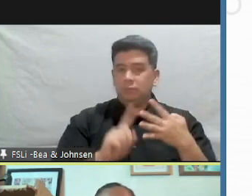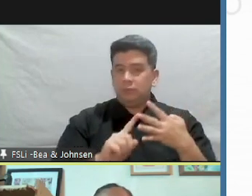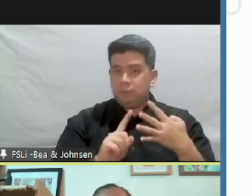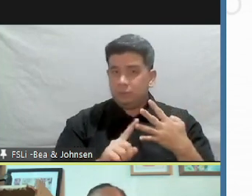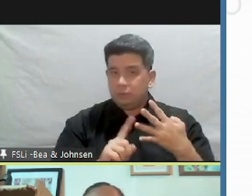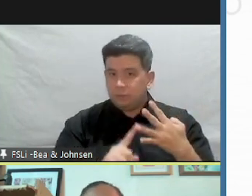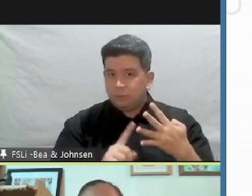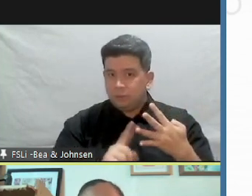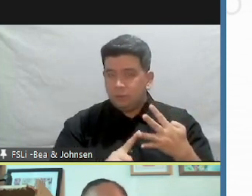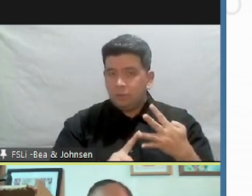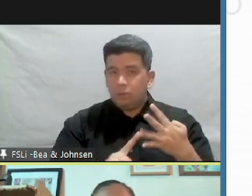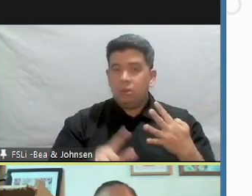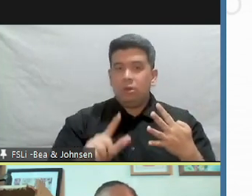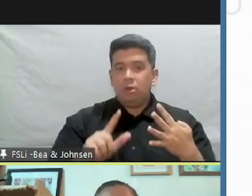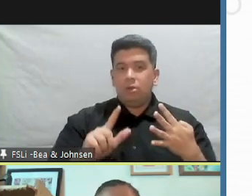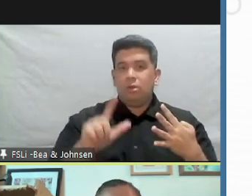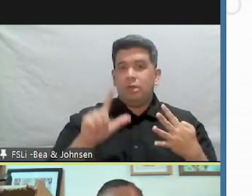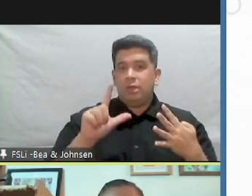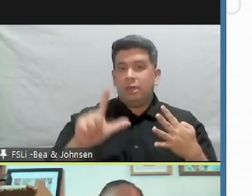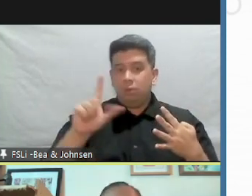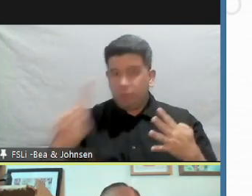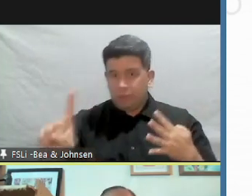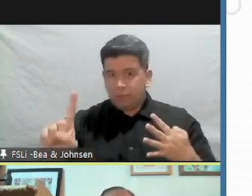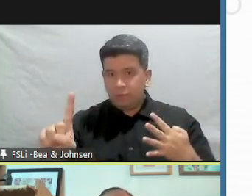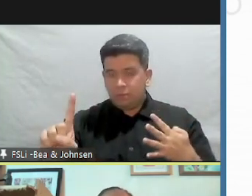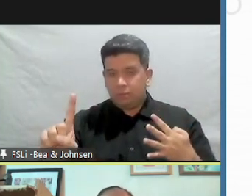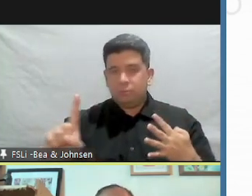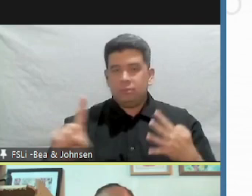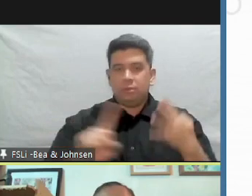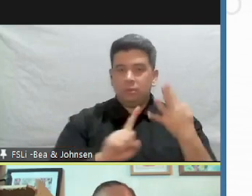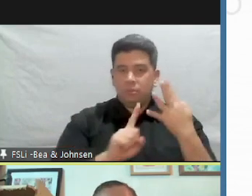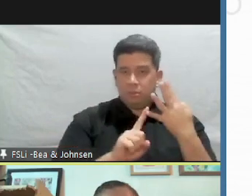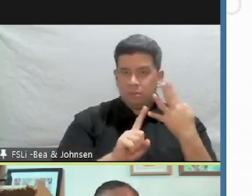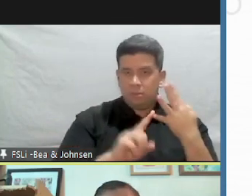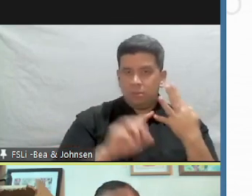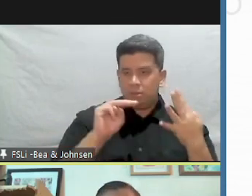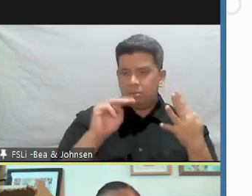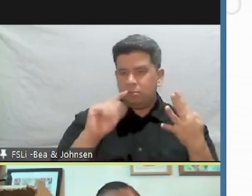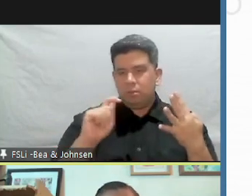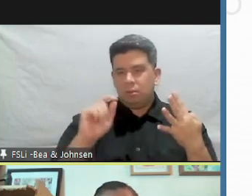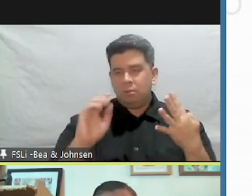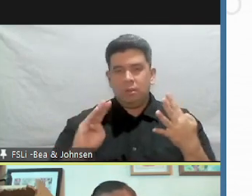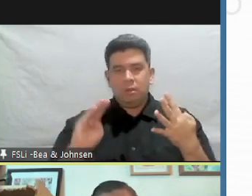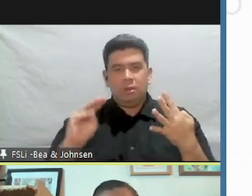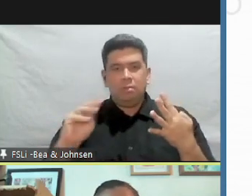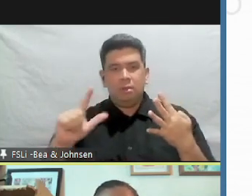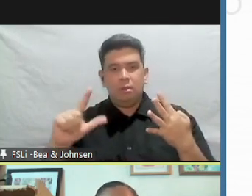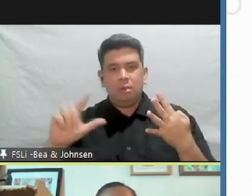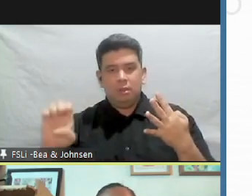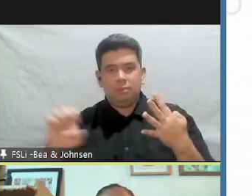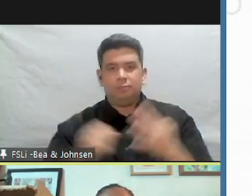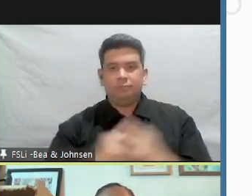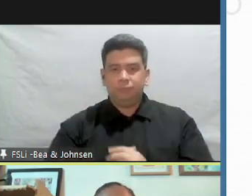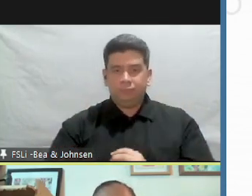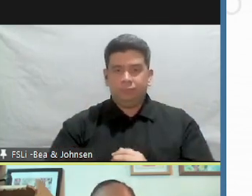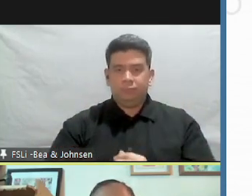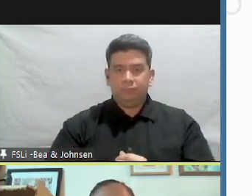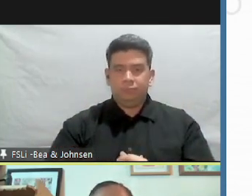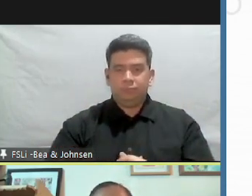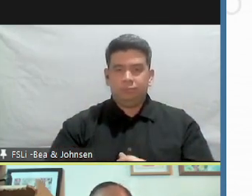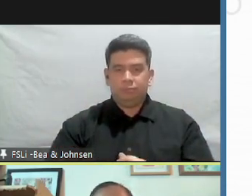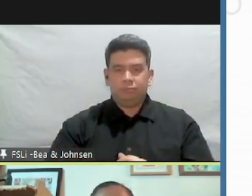itong pinag-uusapan nating MTBMLE. So, mahalaga din yung binanggit niya